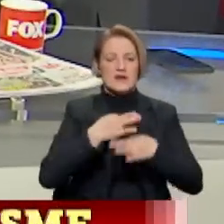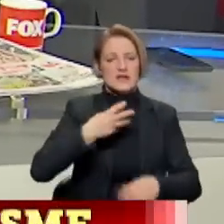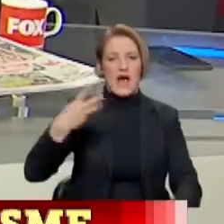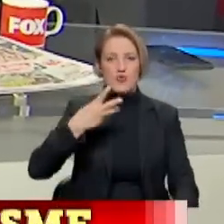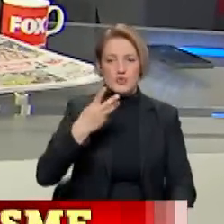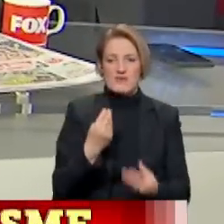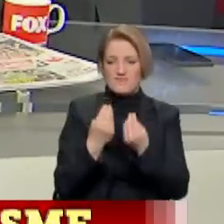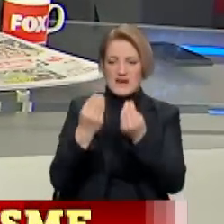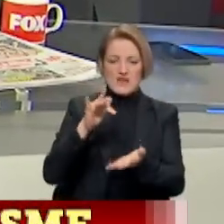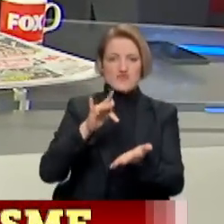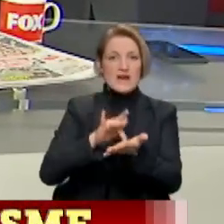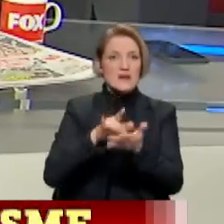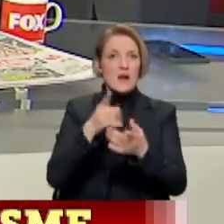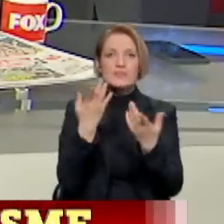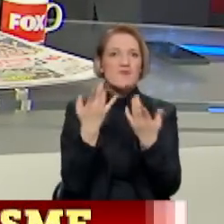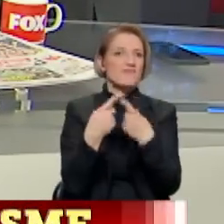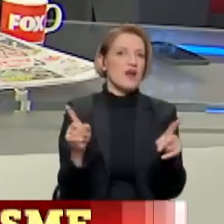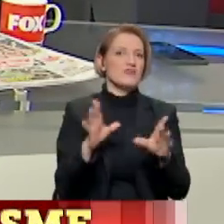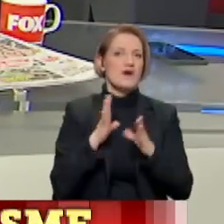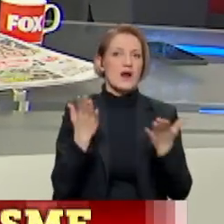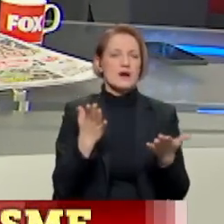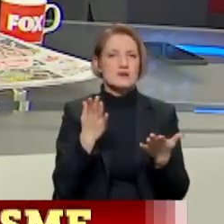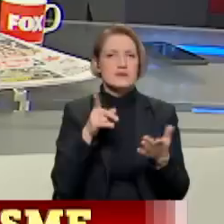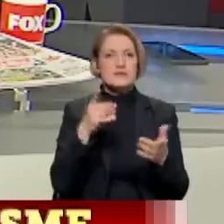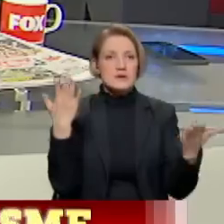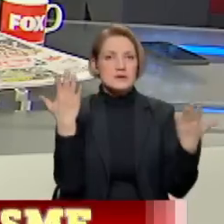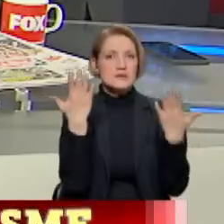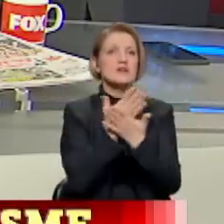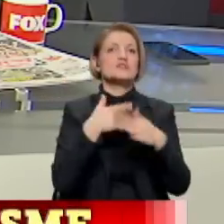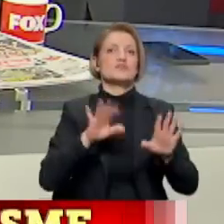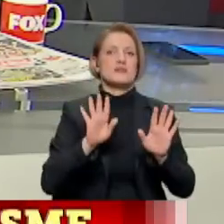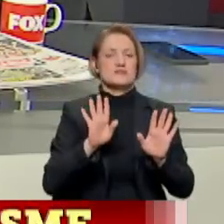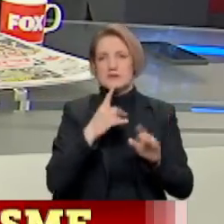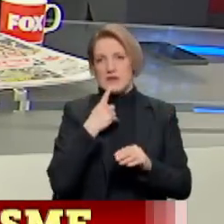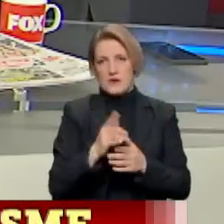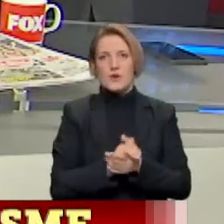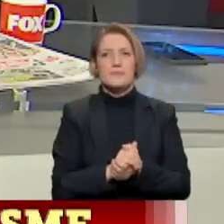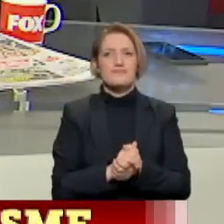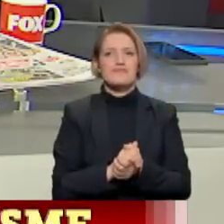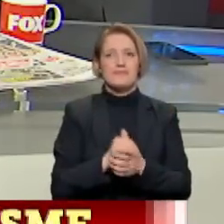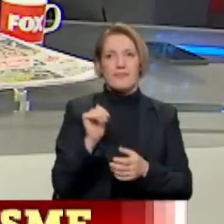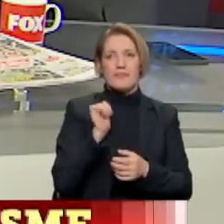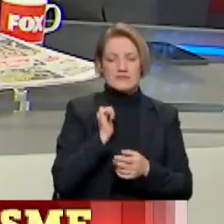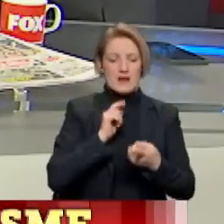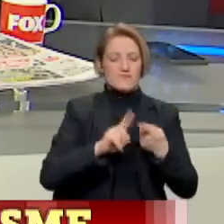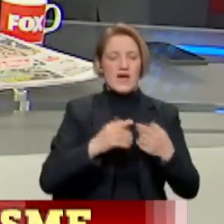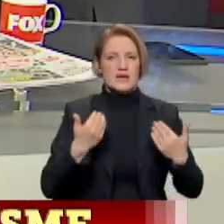verilen ceza ile bunun ne farkı var? Sakın bunlar karıştırılmasın deniliyor bir yandan da. Askerin ve yargının siyaseti